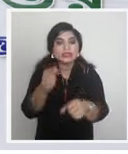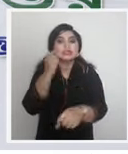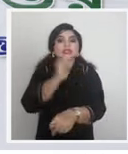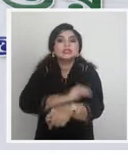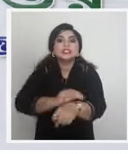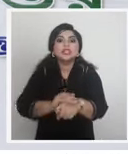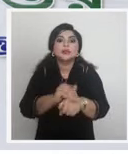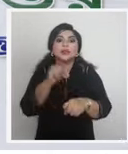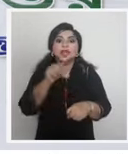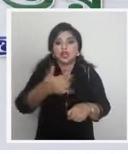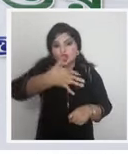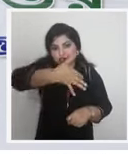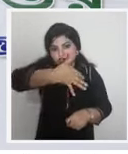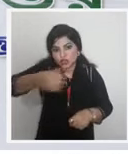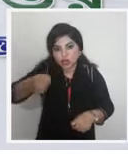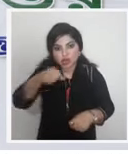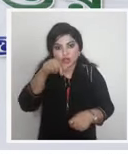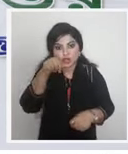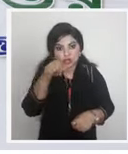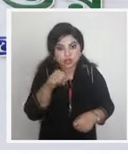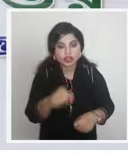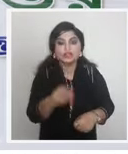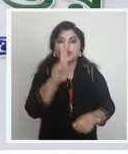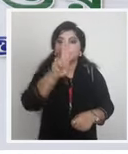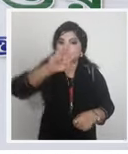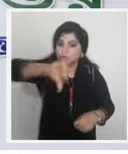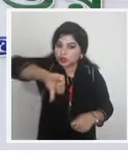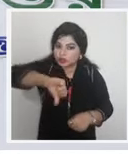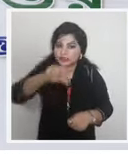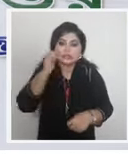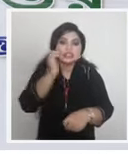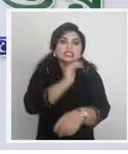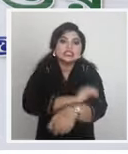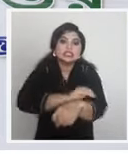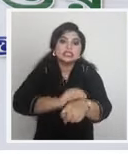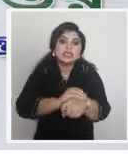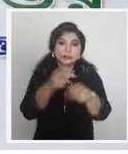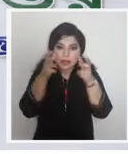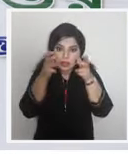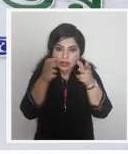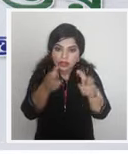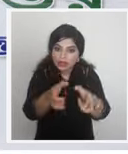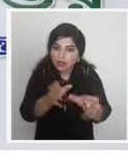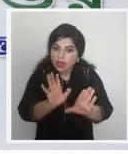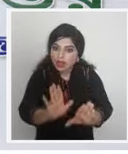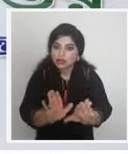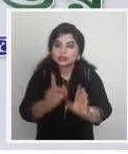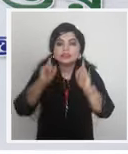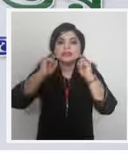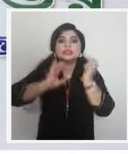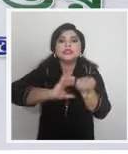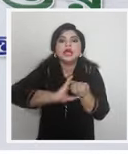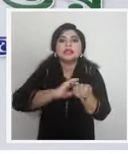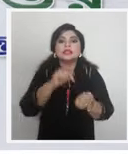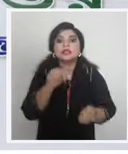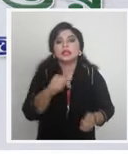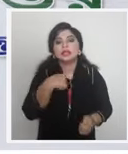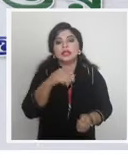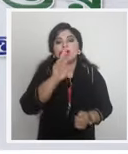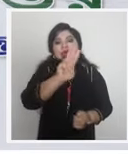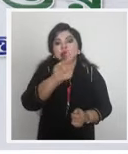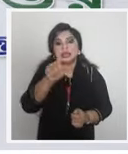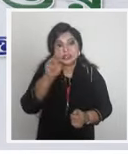জেলা এবং উপজেলা পর্যায়ে প্রাতিষ্ঠানিক কোয়ারেন্টাইনের জন্য প্রস্তুত করা প্রতিষ্ঠান 629টি এবং এই